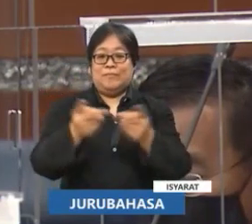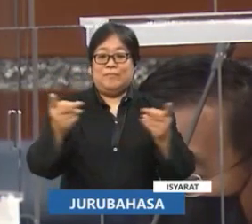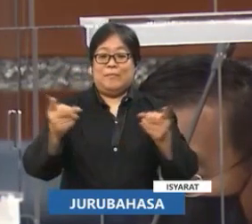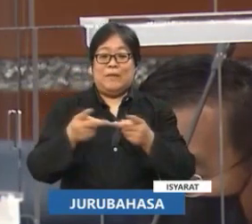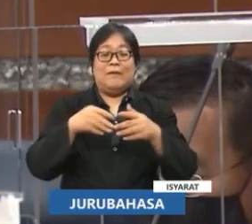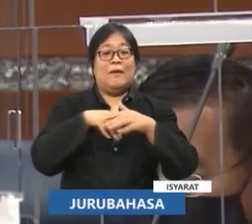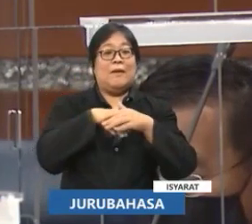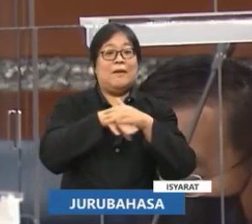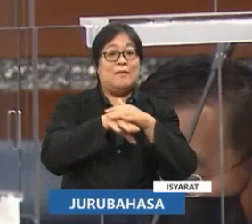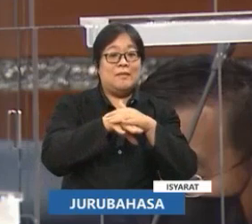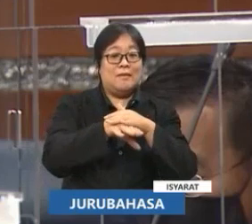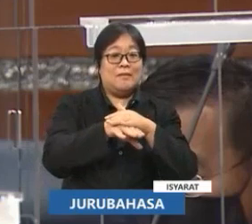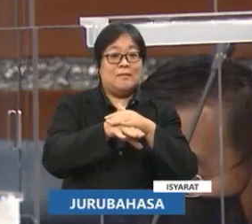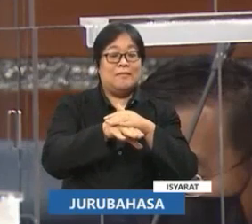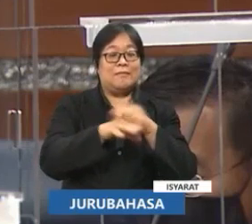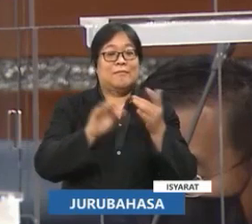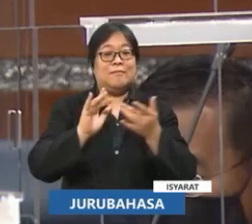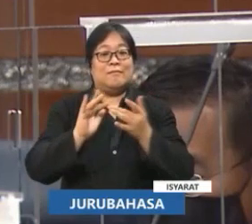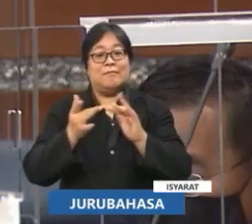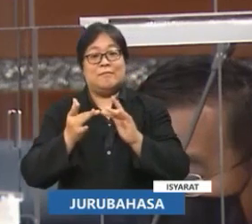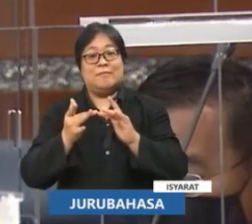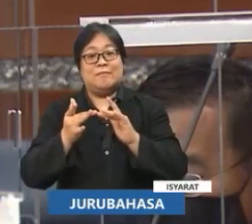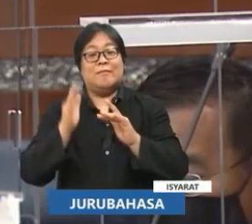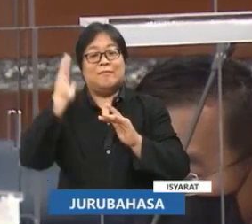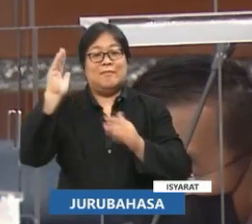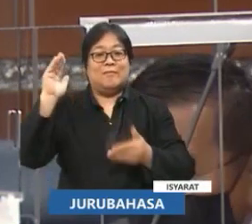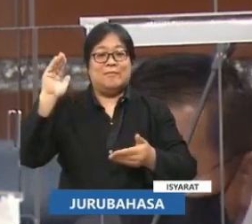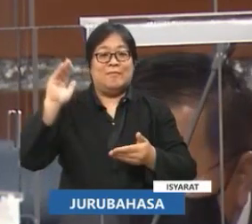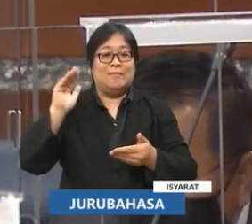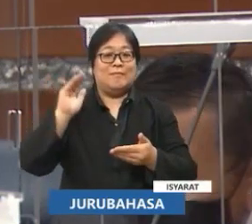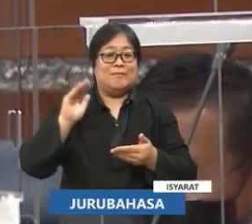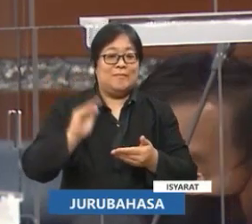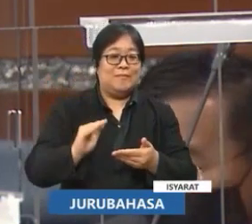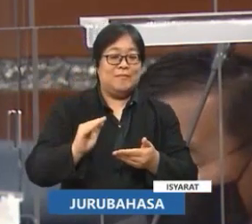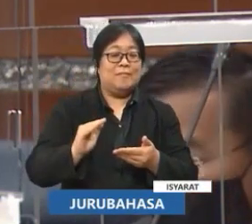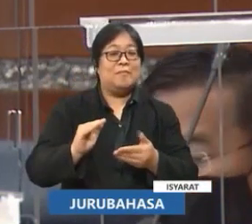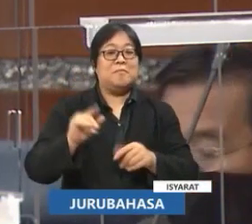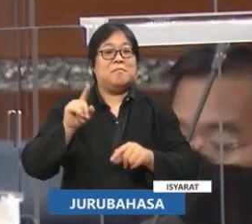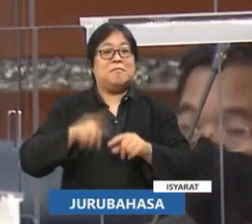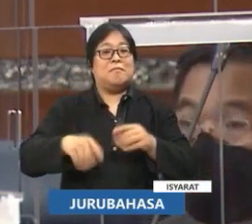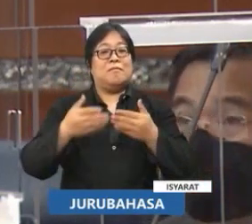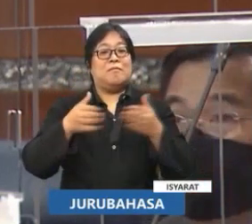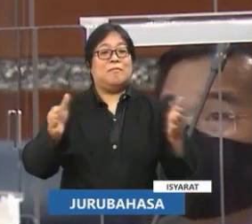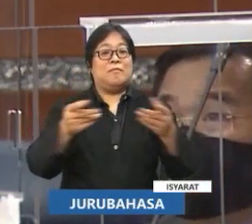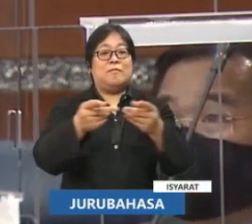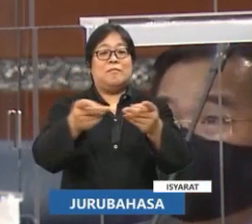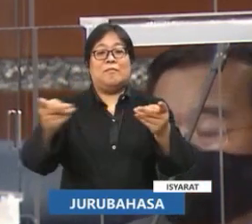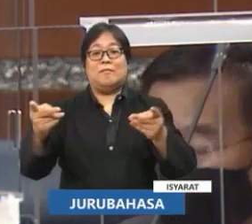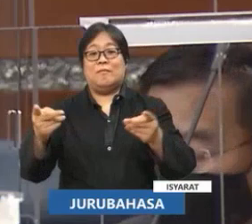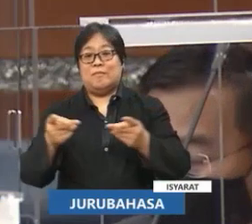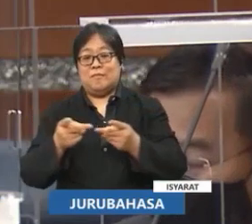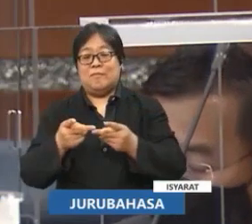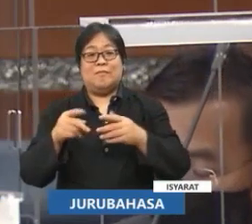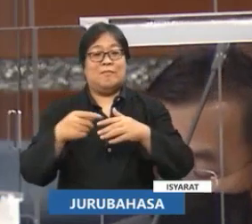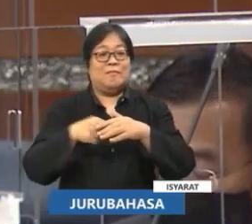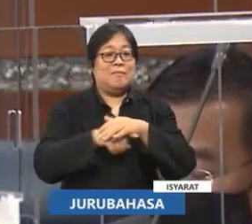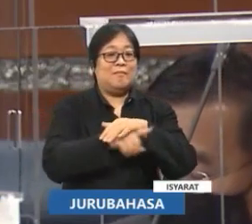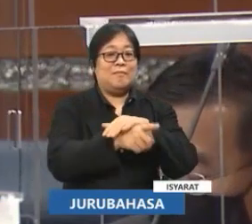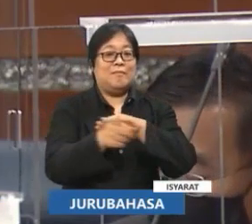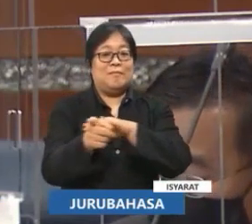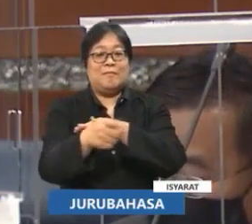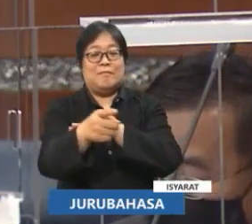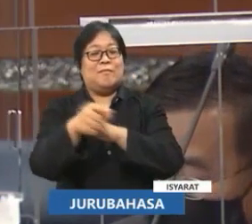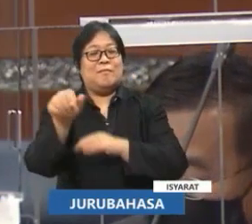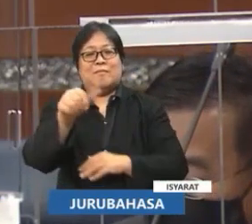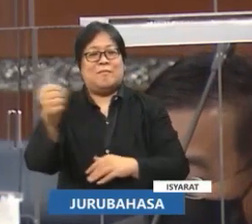akses jaringan internet akan berkurangan dan tidak dapat diakses di kawasan-kawasan terpencil yang